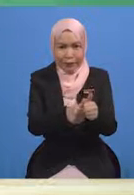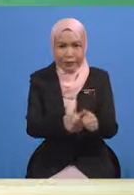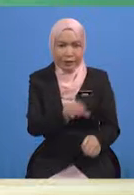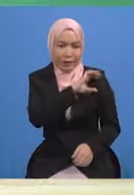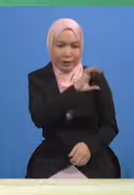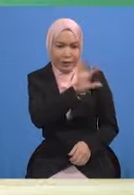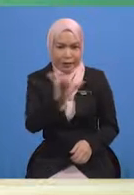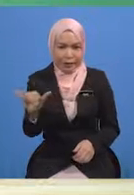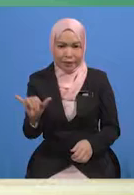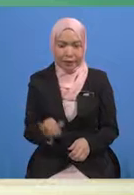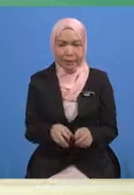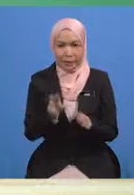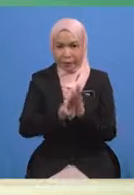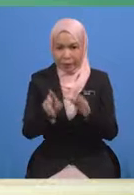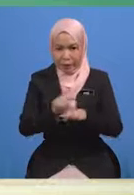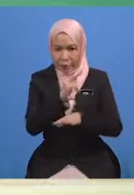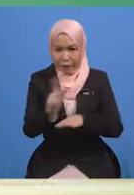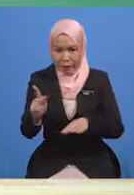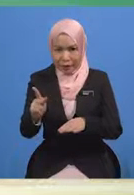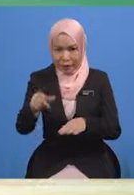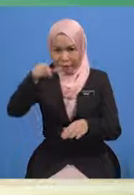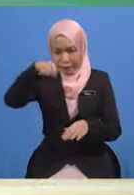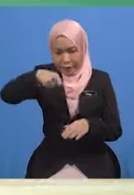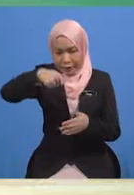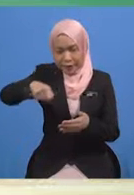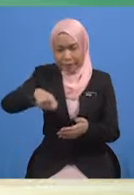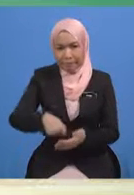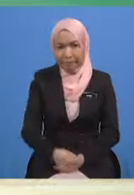kandungannya menggunakan forcep.